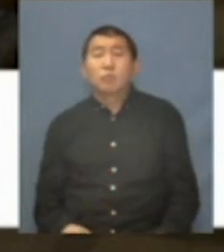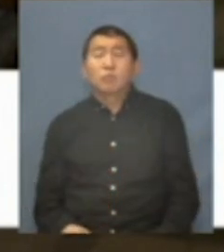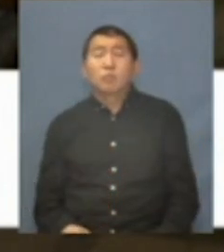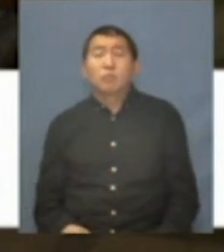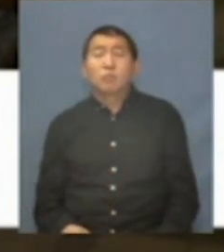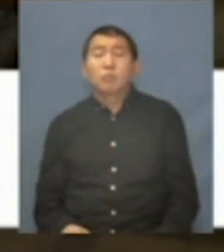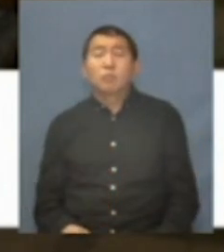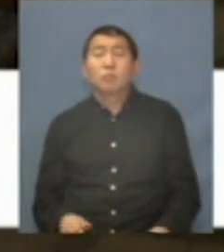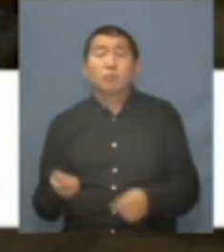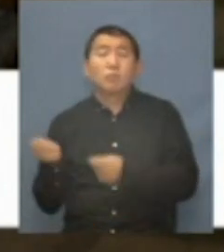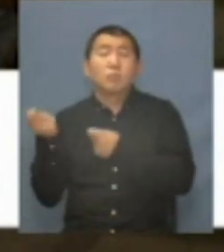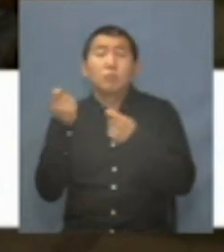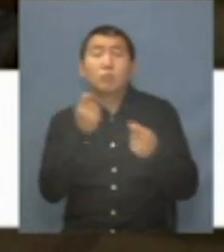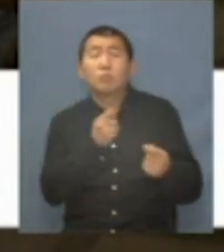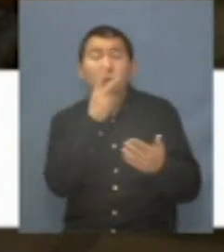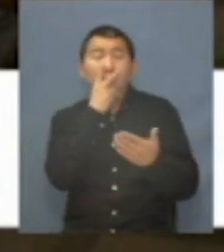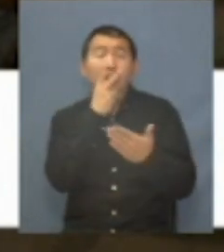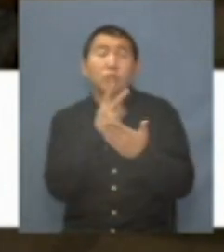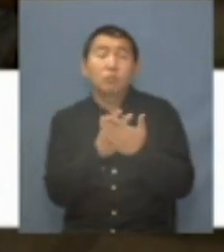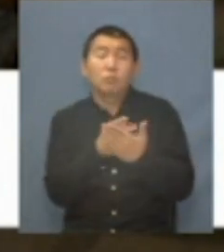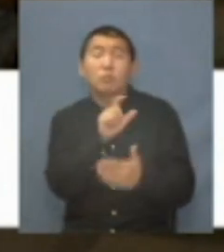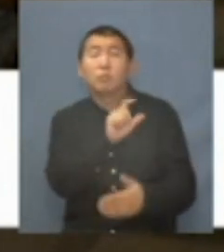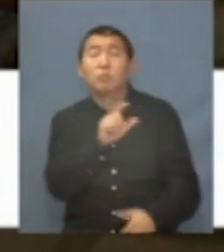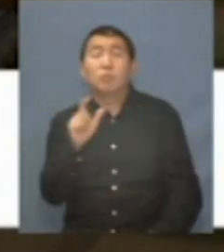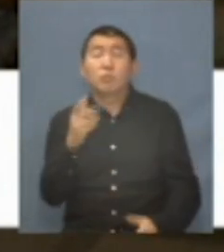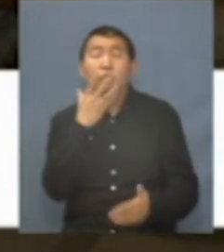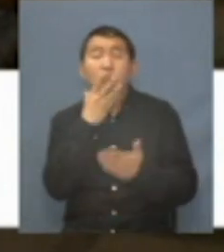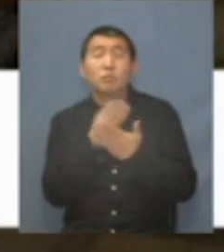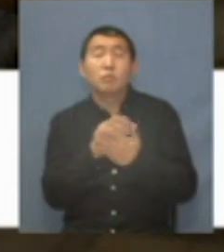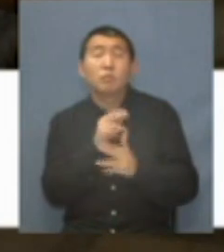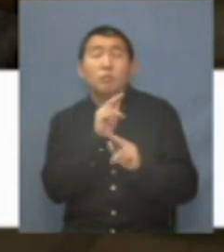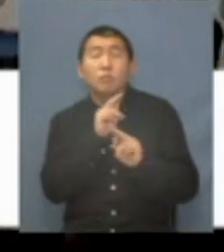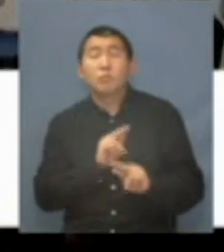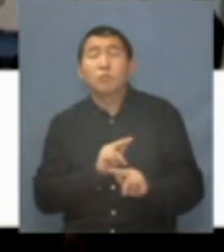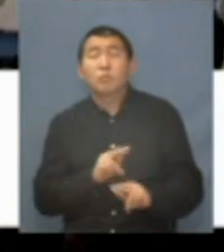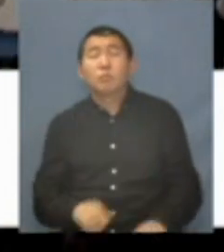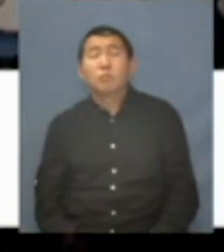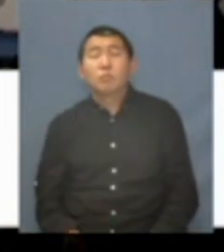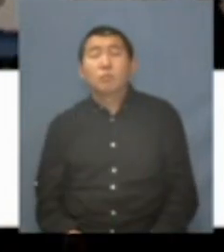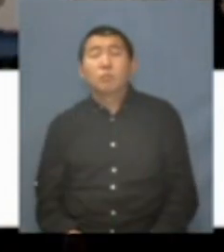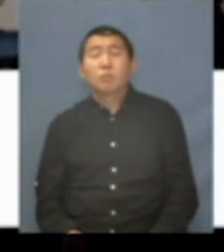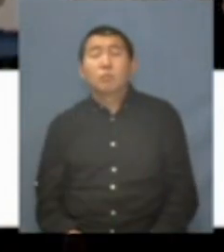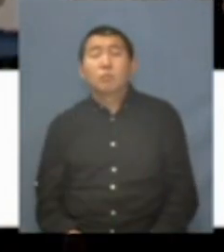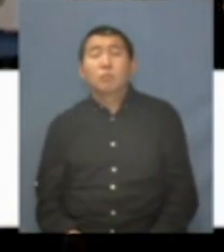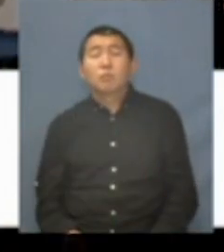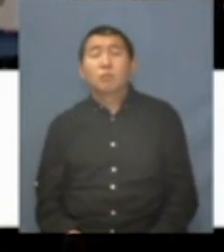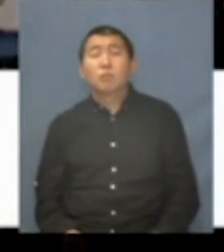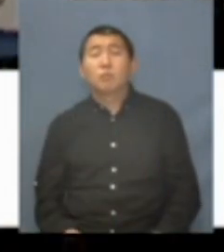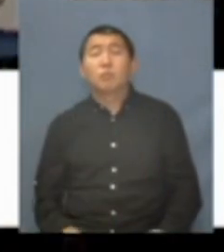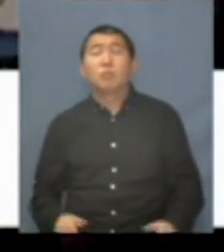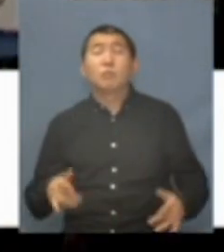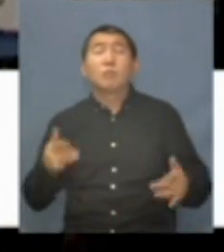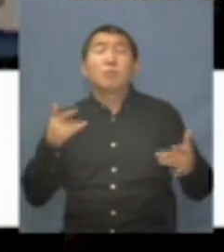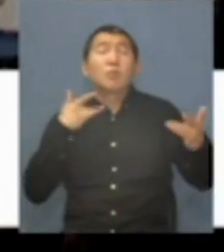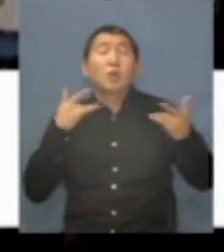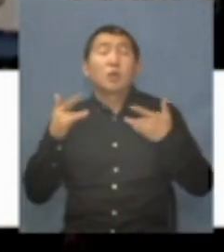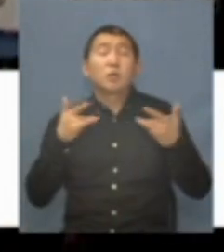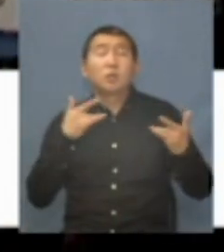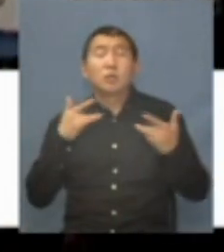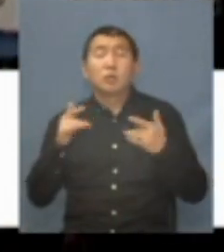привезла вот показать людям свои изделия. Яркое представление и праздничная атмосфера